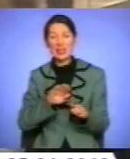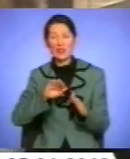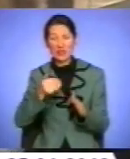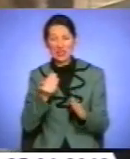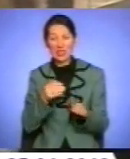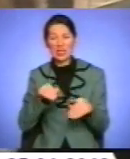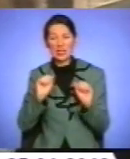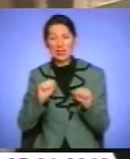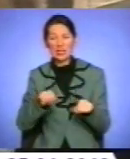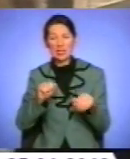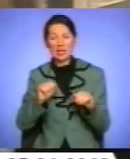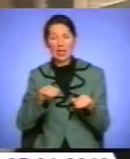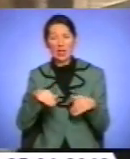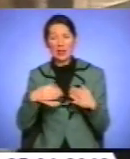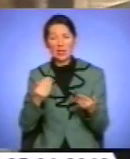дасть можливість